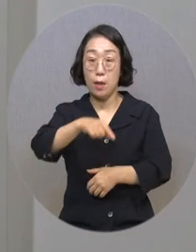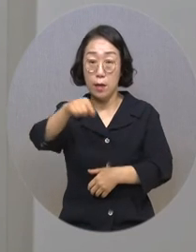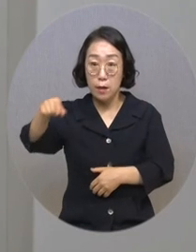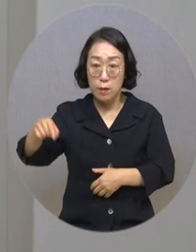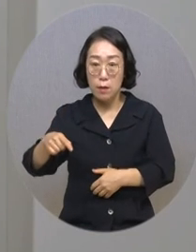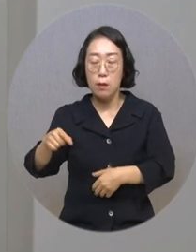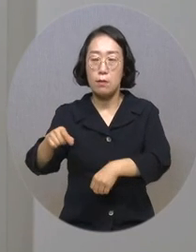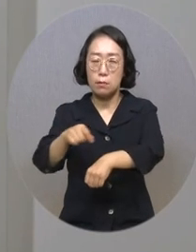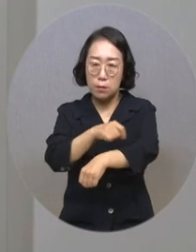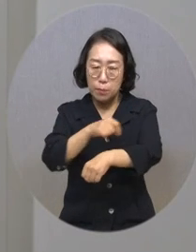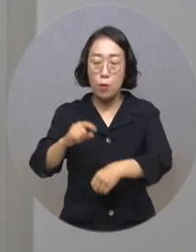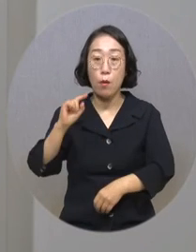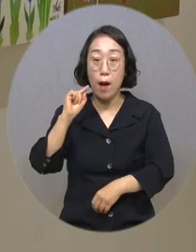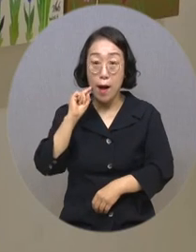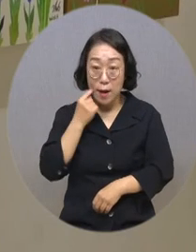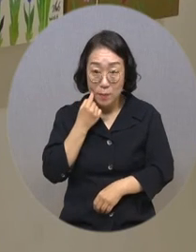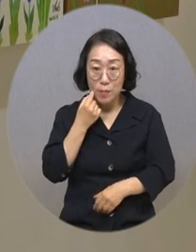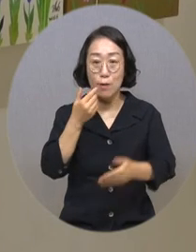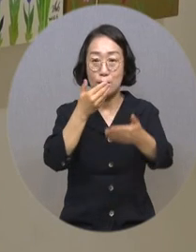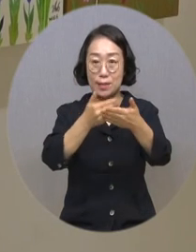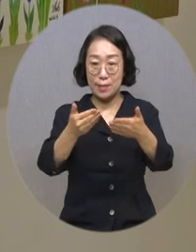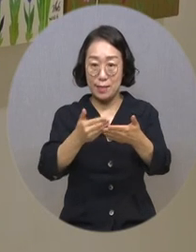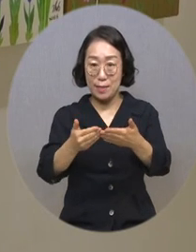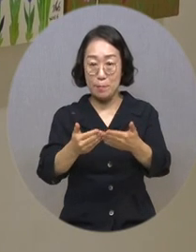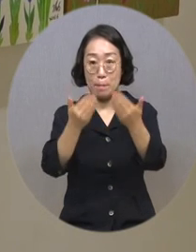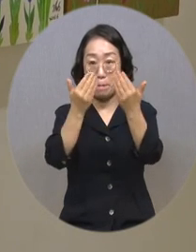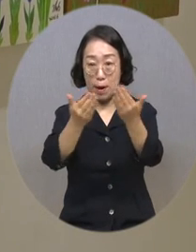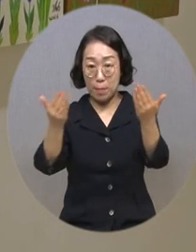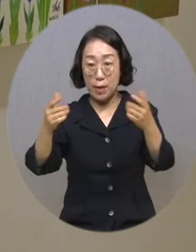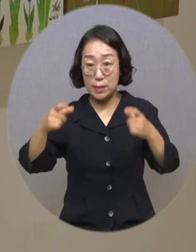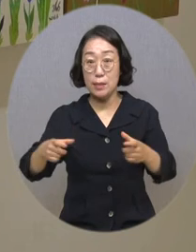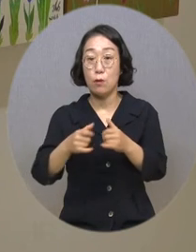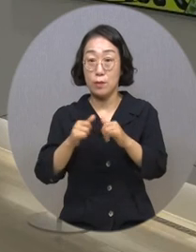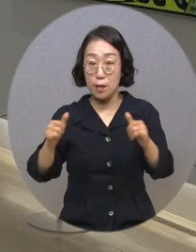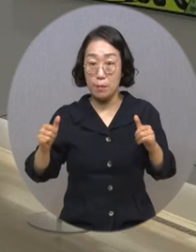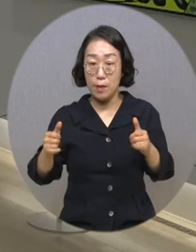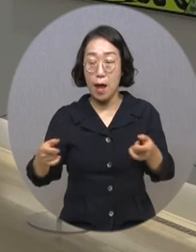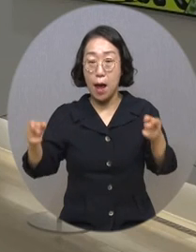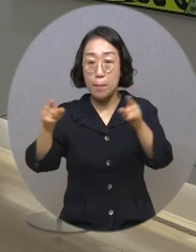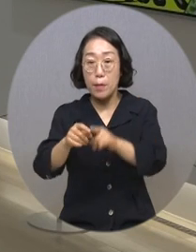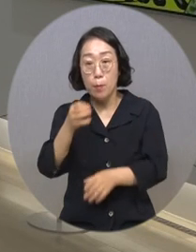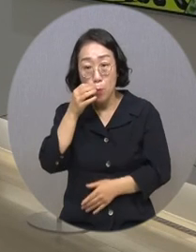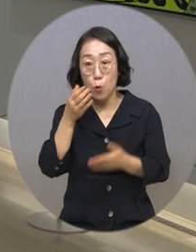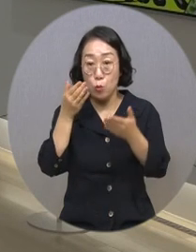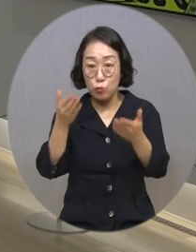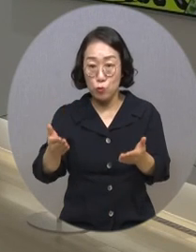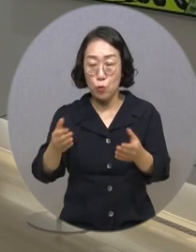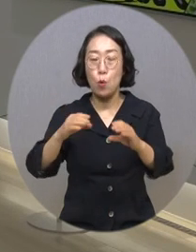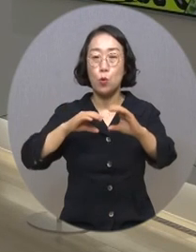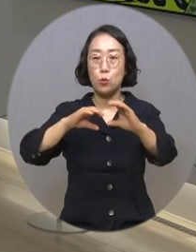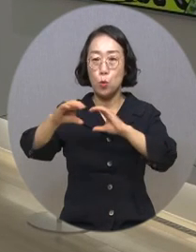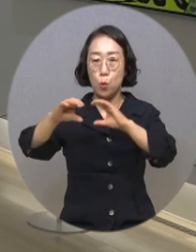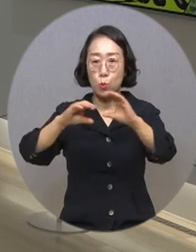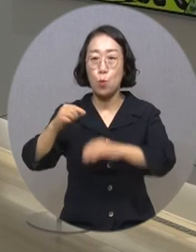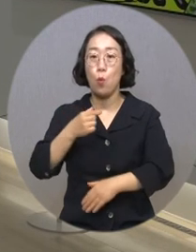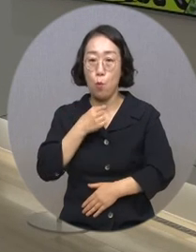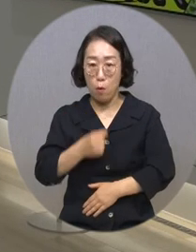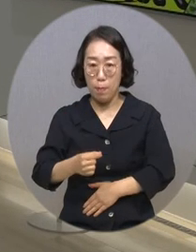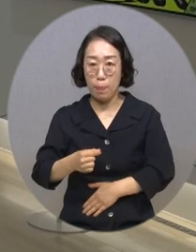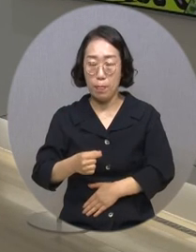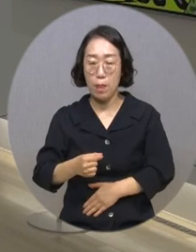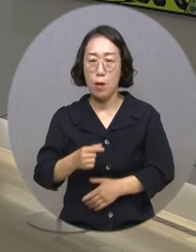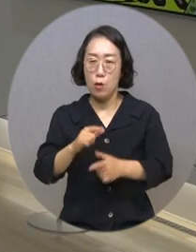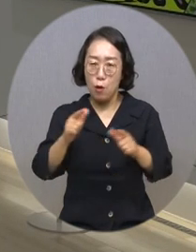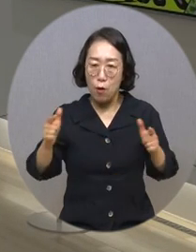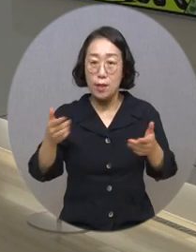독특하고 아름다운 작품세계를 지역 주민들과 공유하며 소통하고자 했습니다 작가들의 다양한